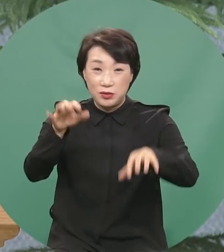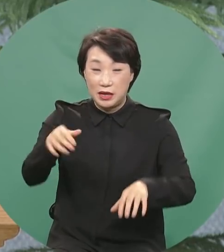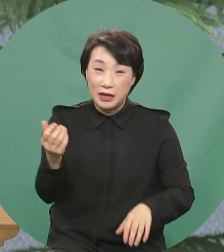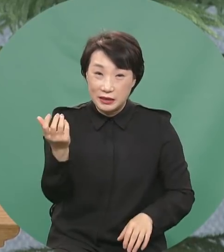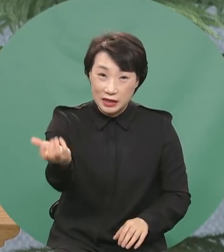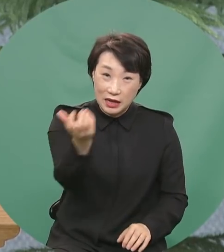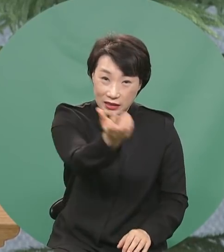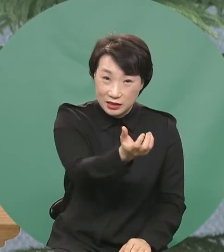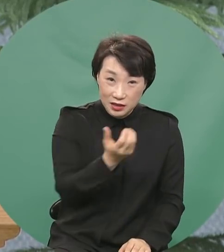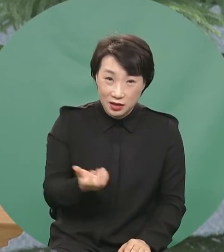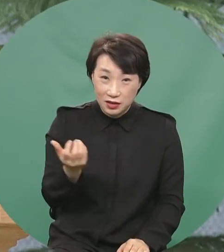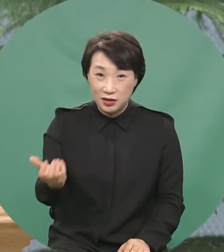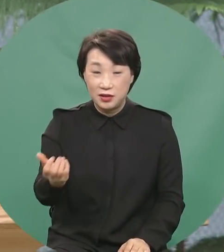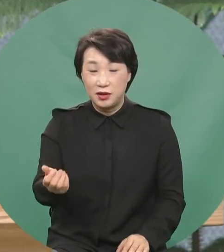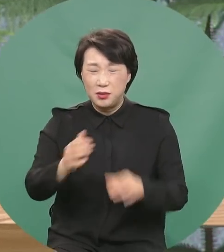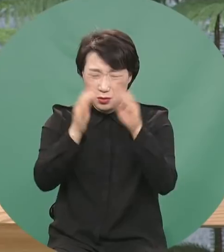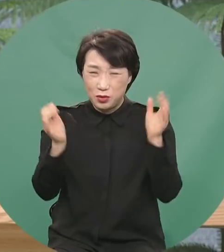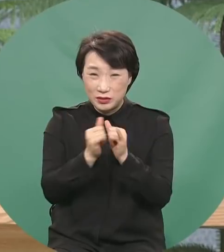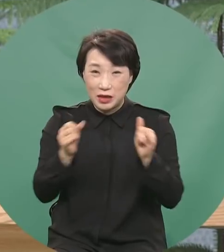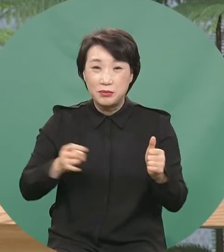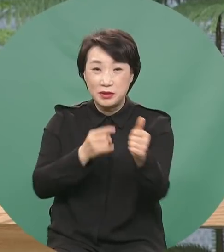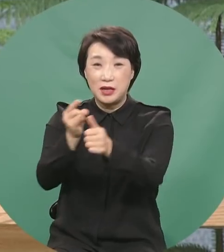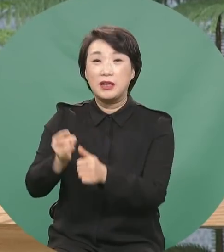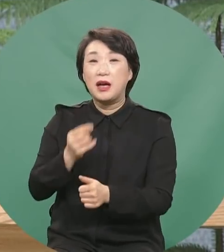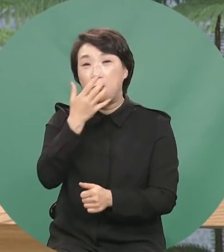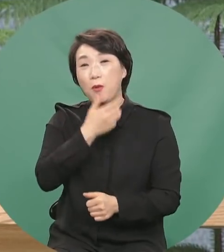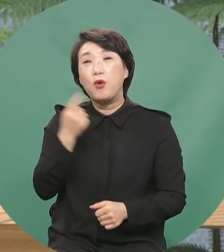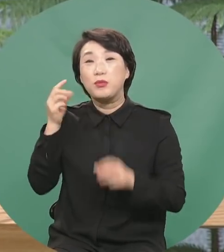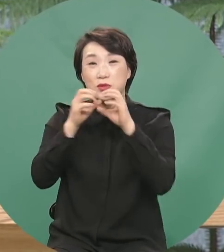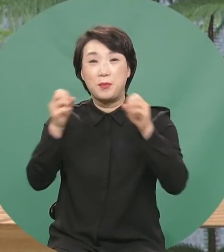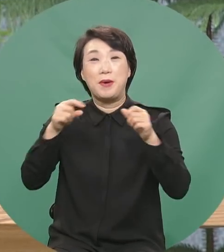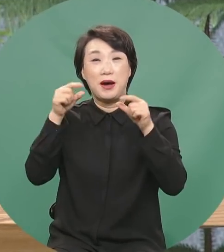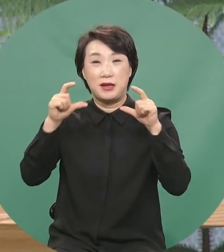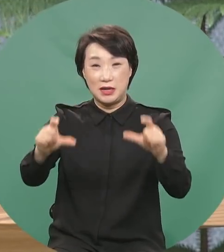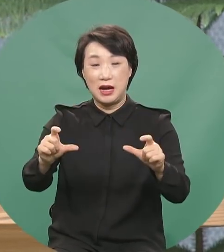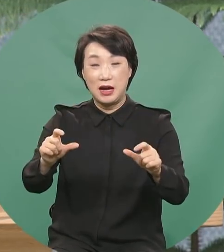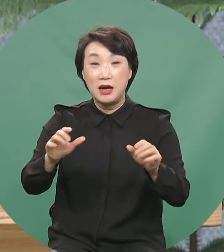다니며 만민에게 복음을 전파하라.